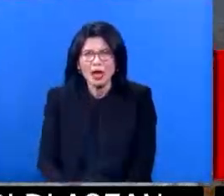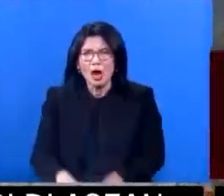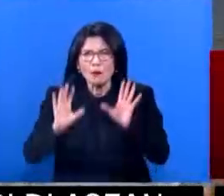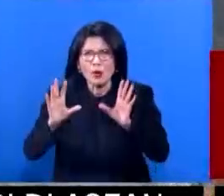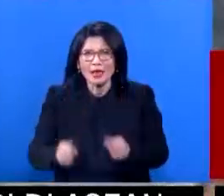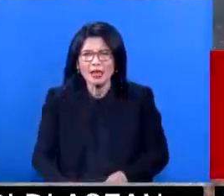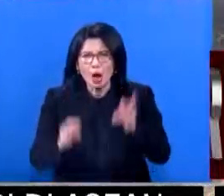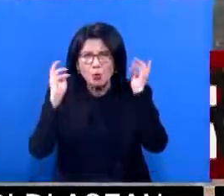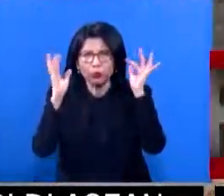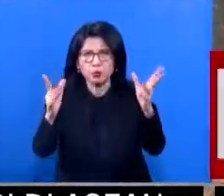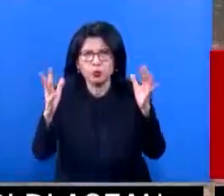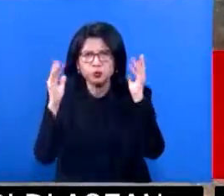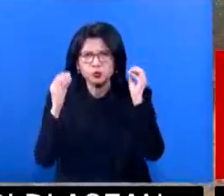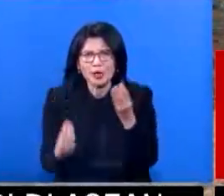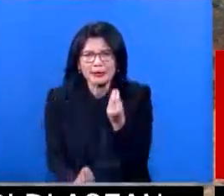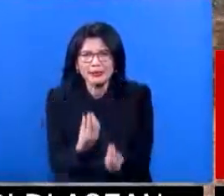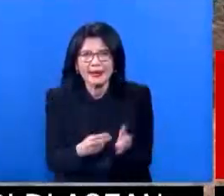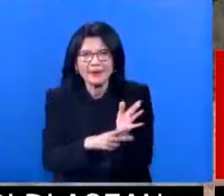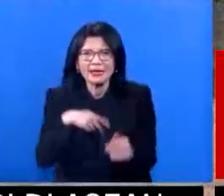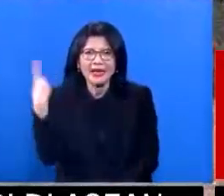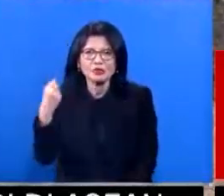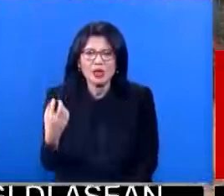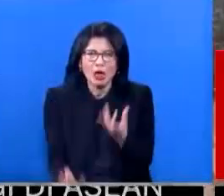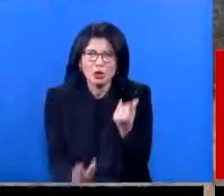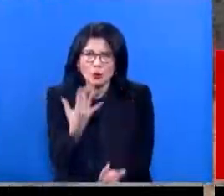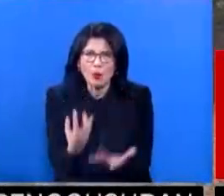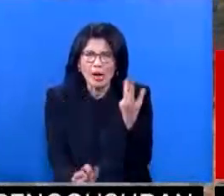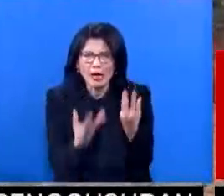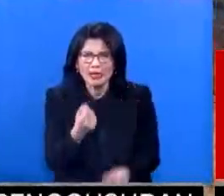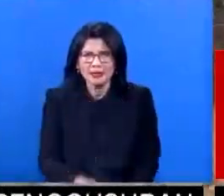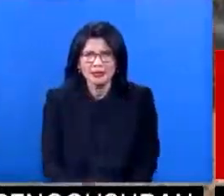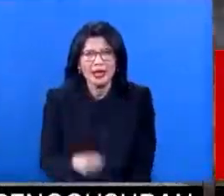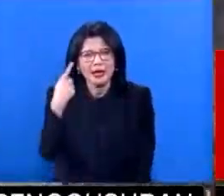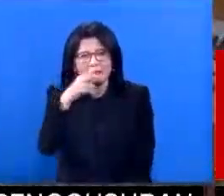hektar hutan di Taman Nasional Baluran terbakar. Sisa kebakaran ini dapat